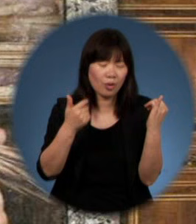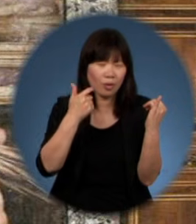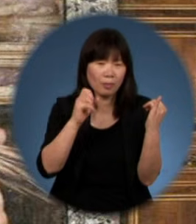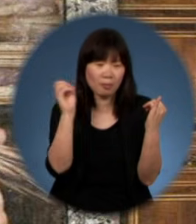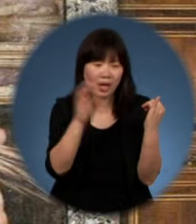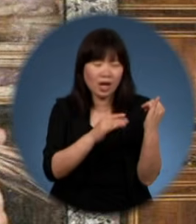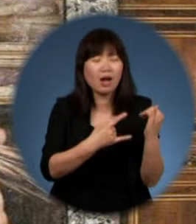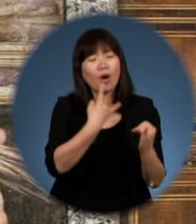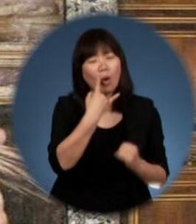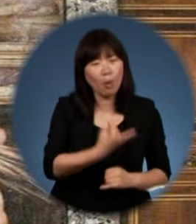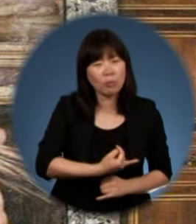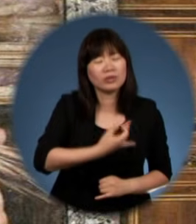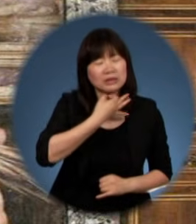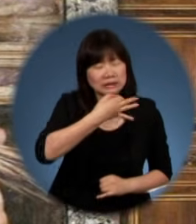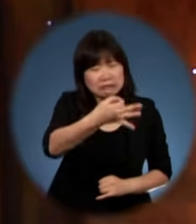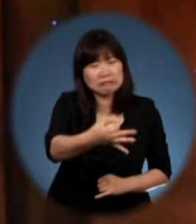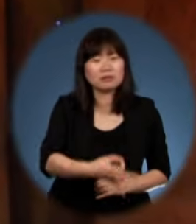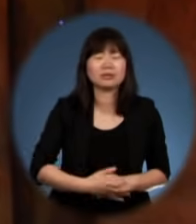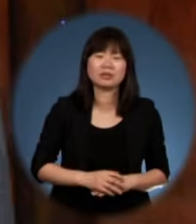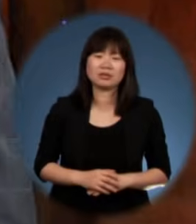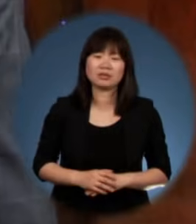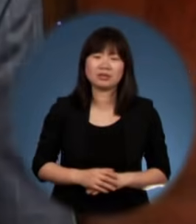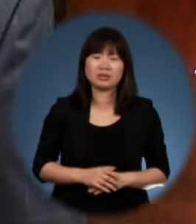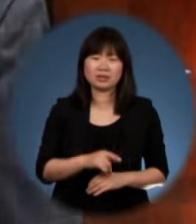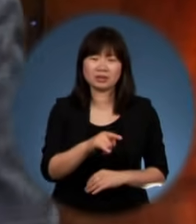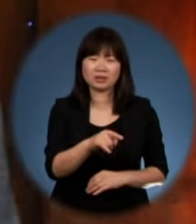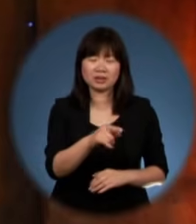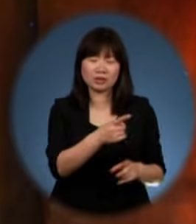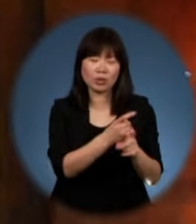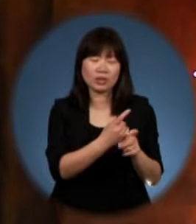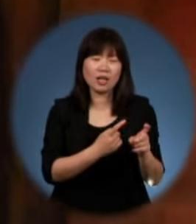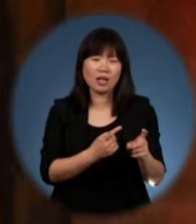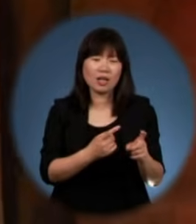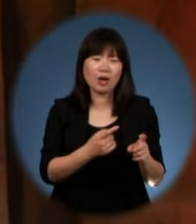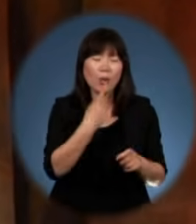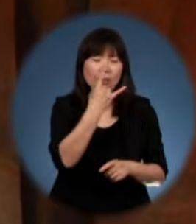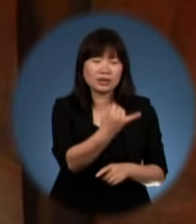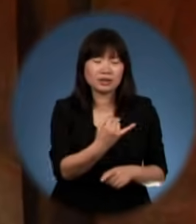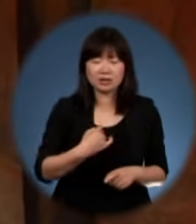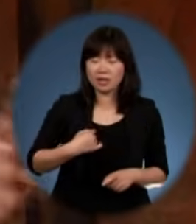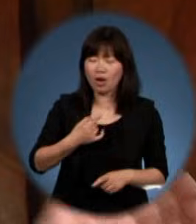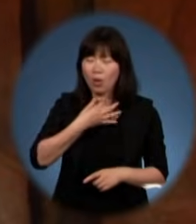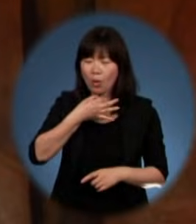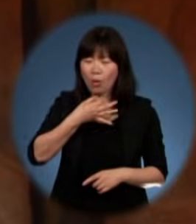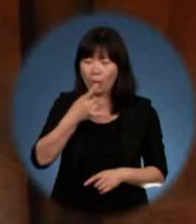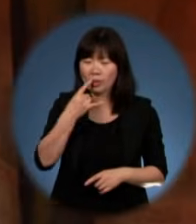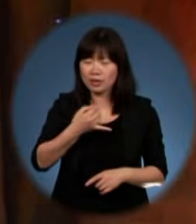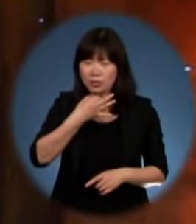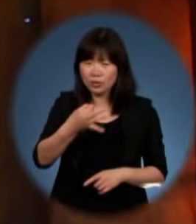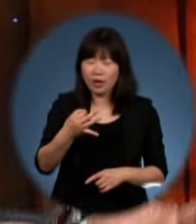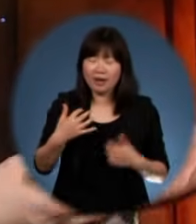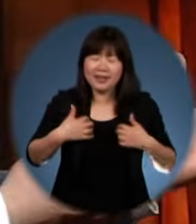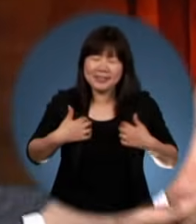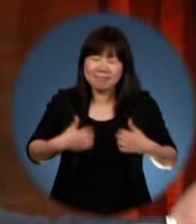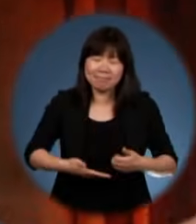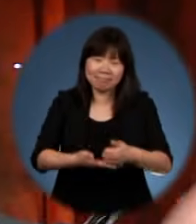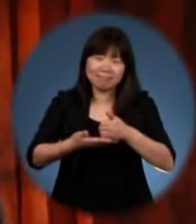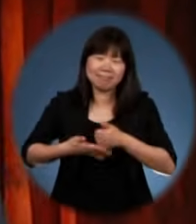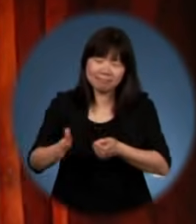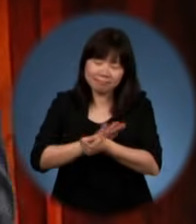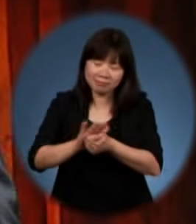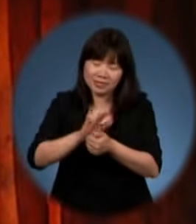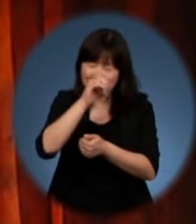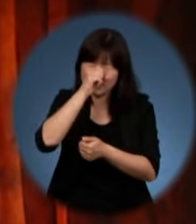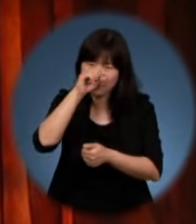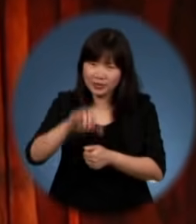라고 불렀다는 것이죠 예 저게 어머니를 어머니 라고 불렀다는 것입니다 그리고 그들을 환대 하고 좀